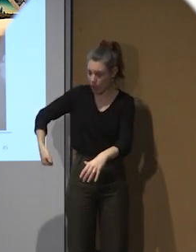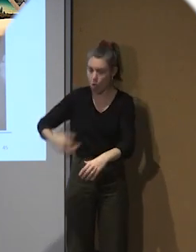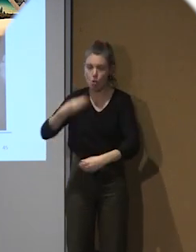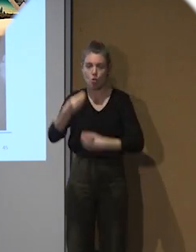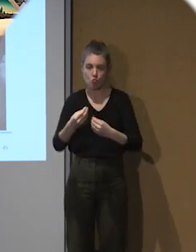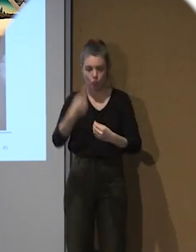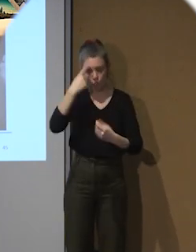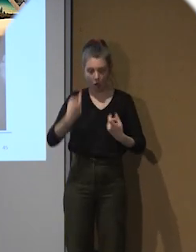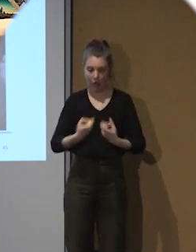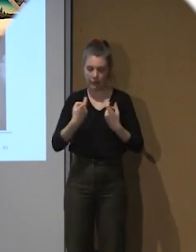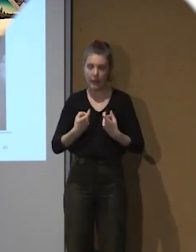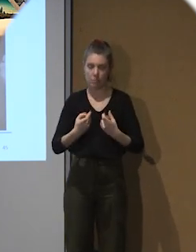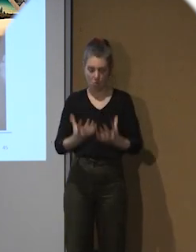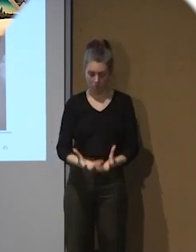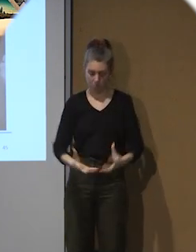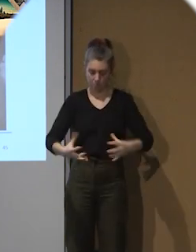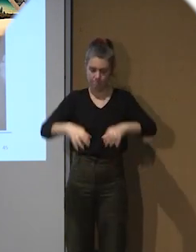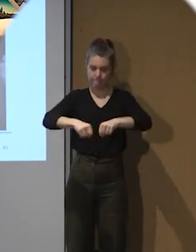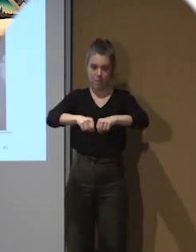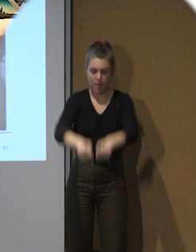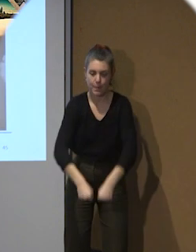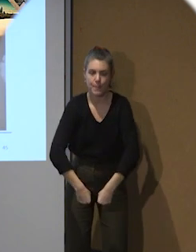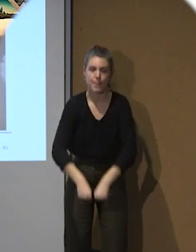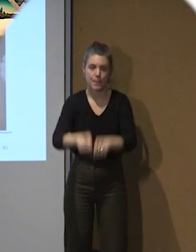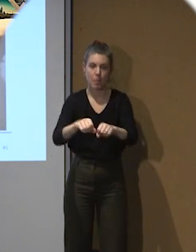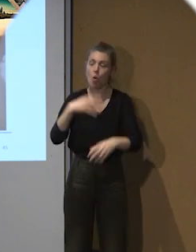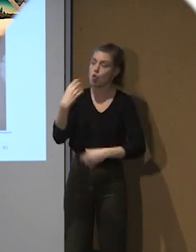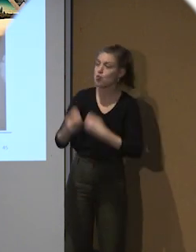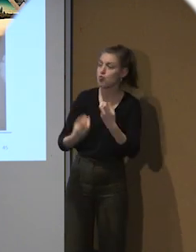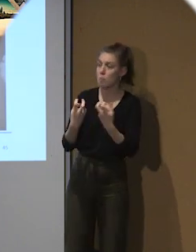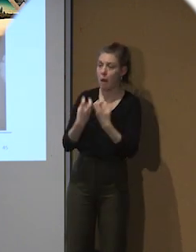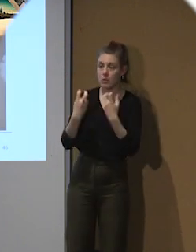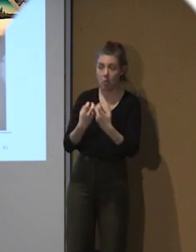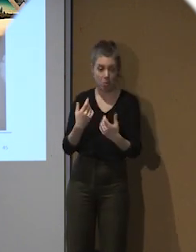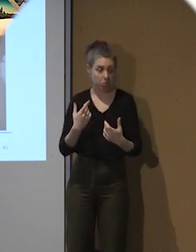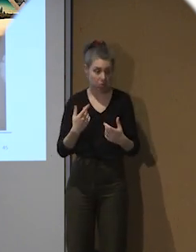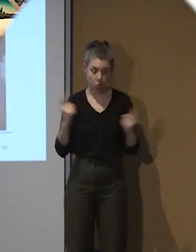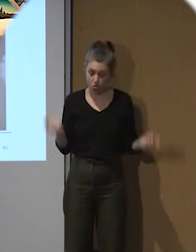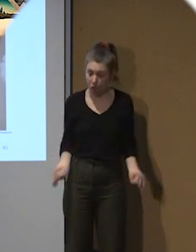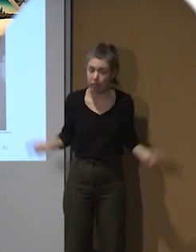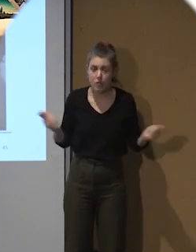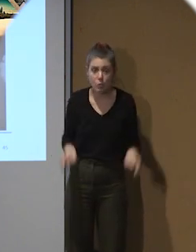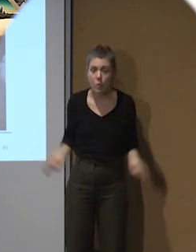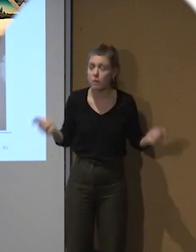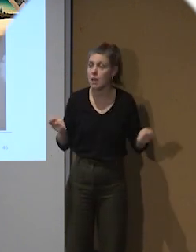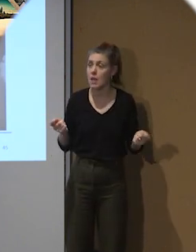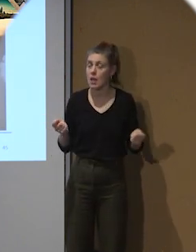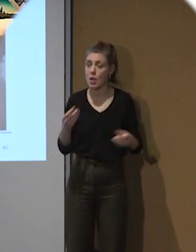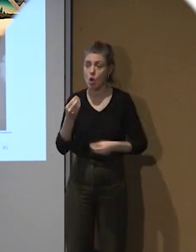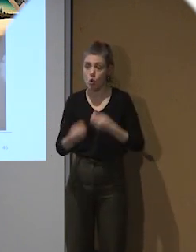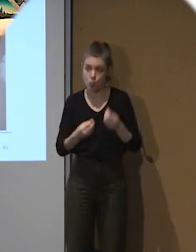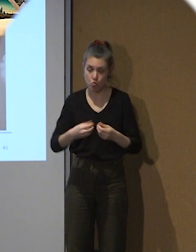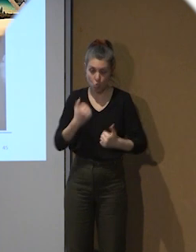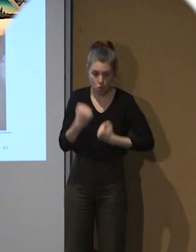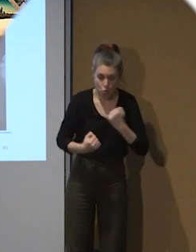ça. Et aussi les sports avec un impact au sol. Ça peut être la course à pied, ça peut être la corde à sauter, ça peut être de la danse